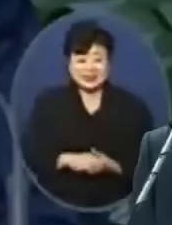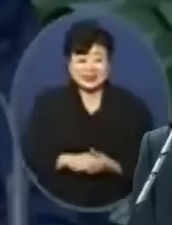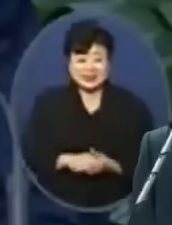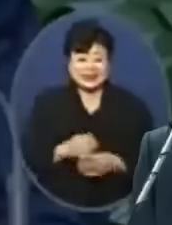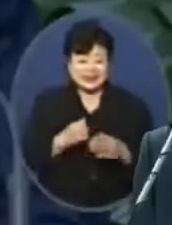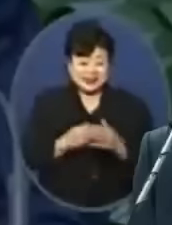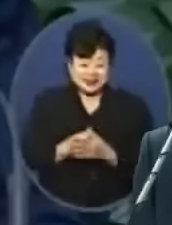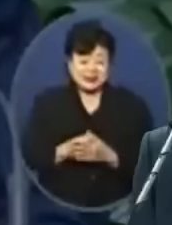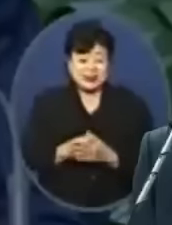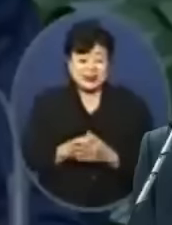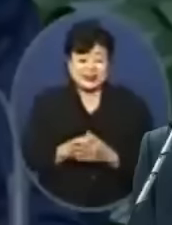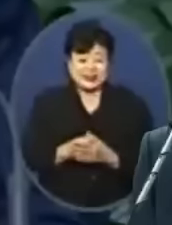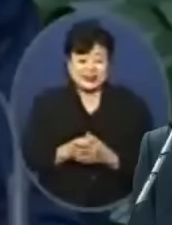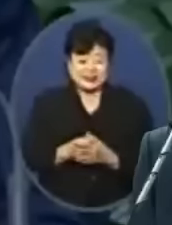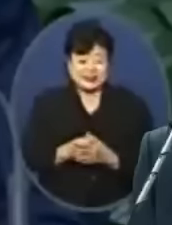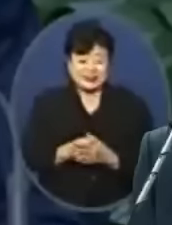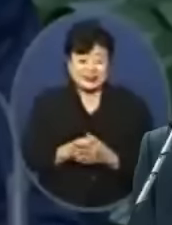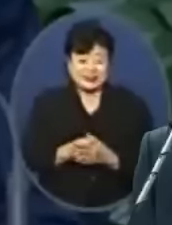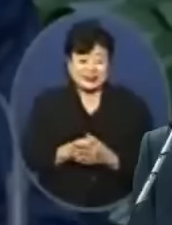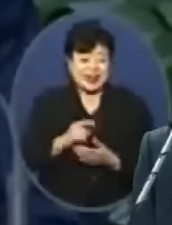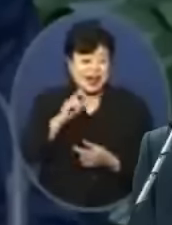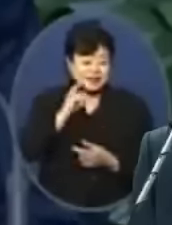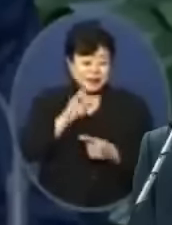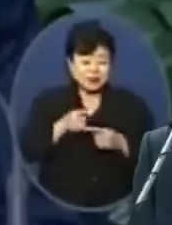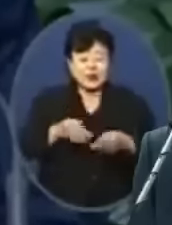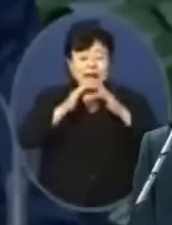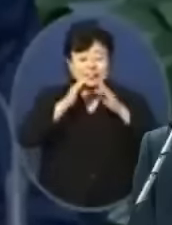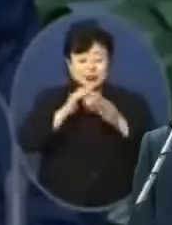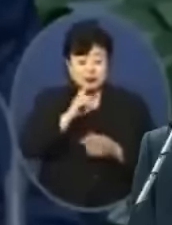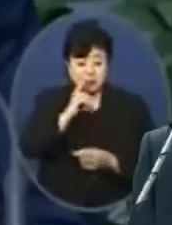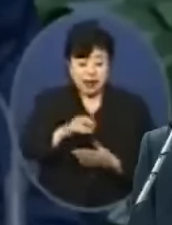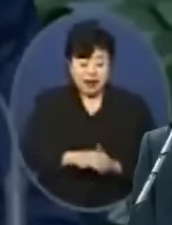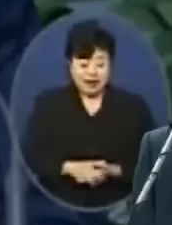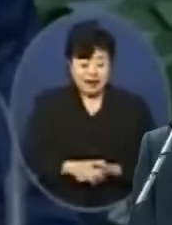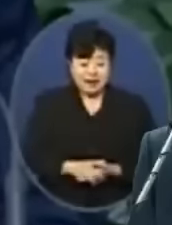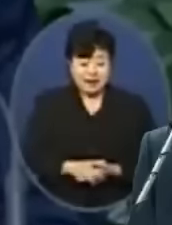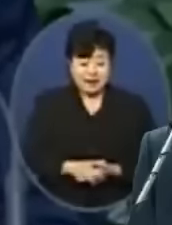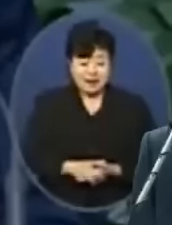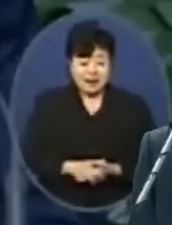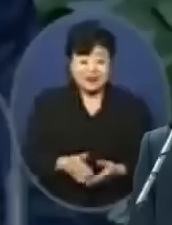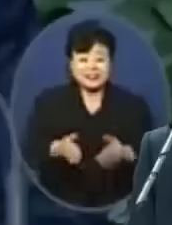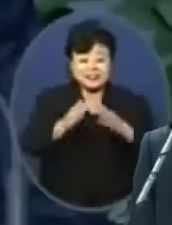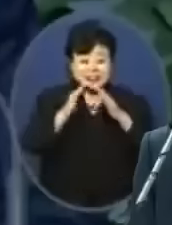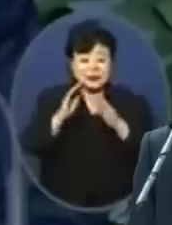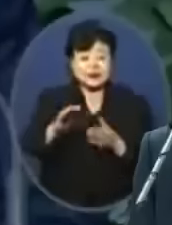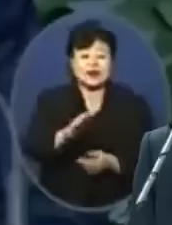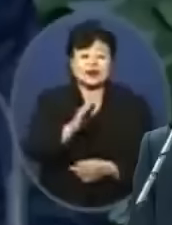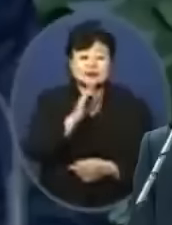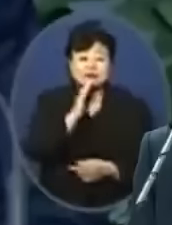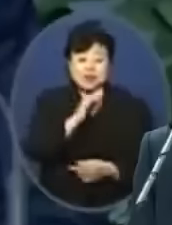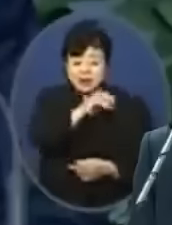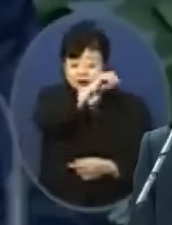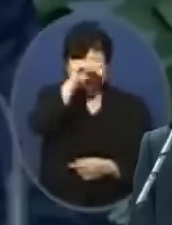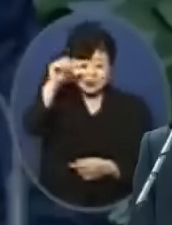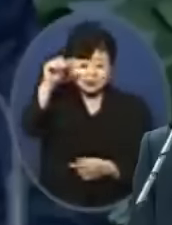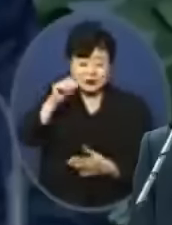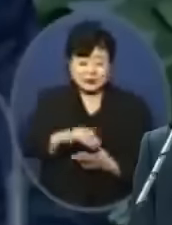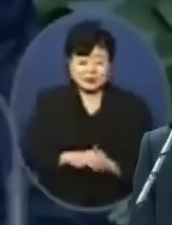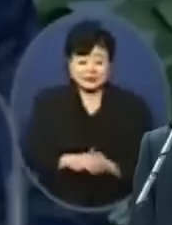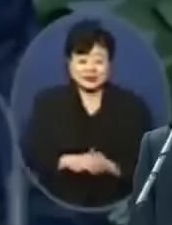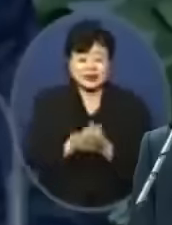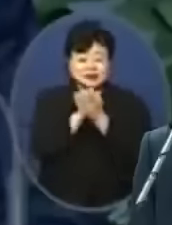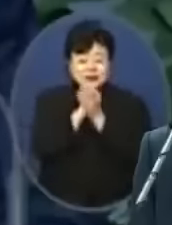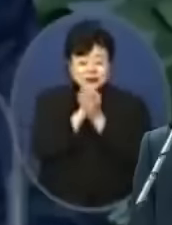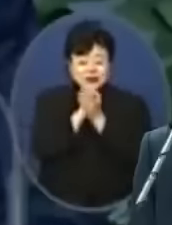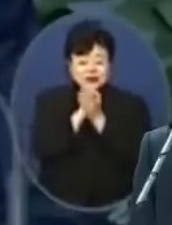장로 때문에 그렇게 아름다운 교회를 지었어요. 다 짓고 난 다음에 이 장로가